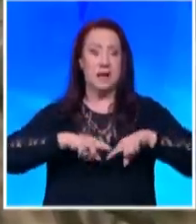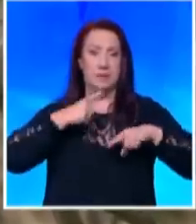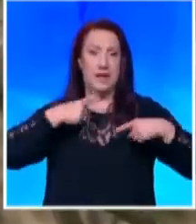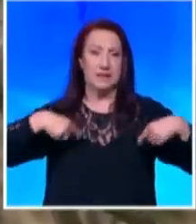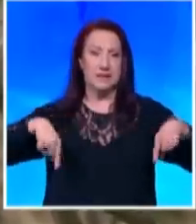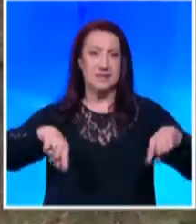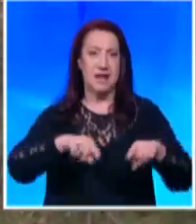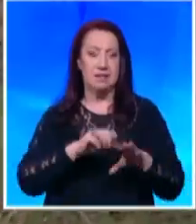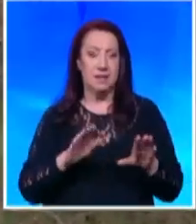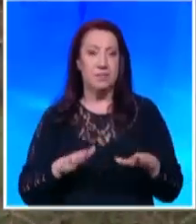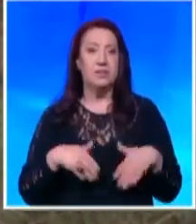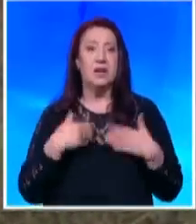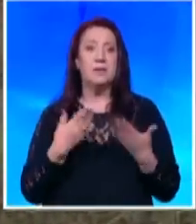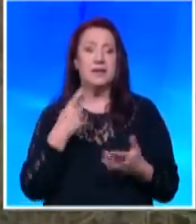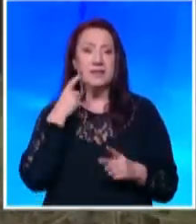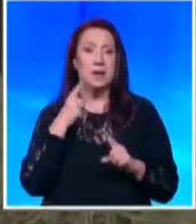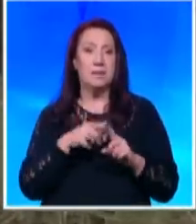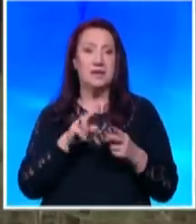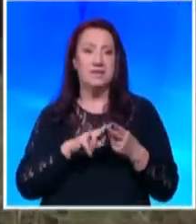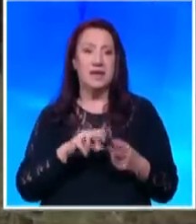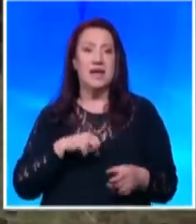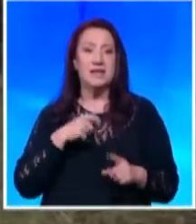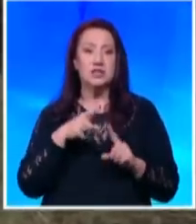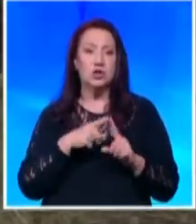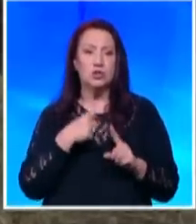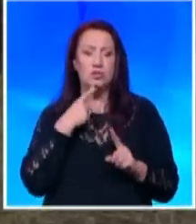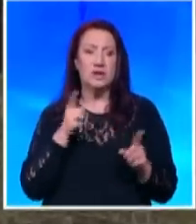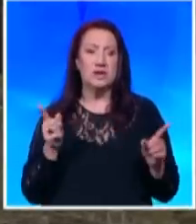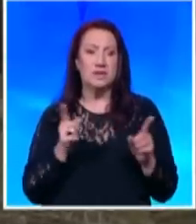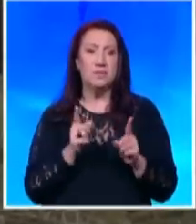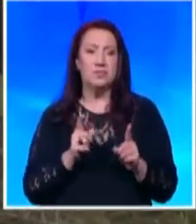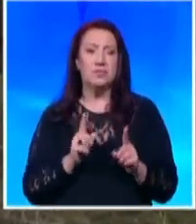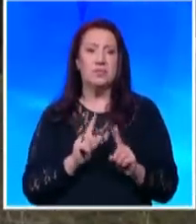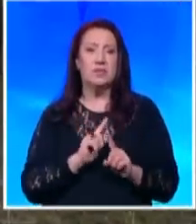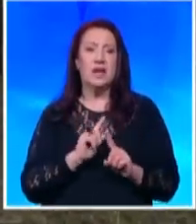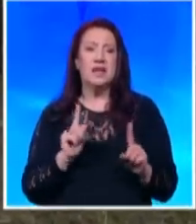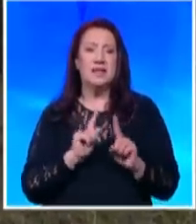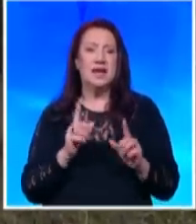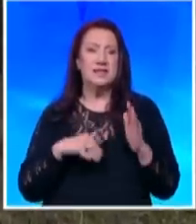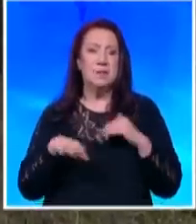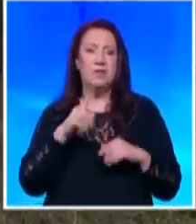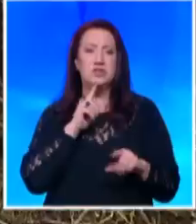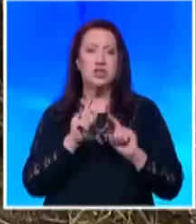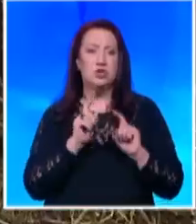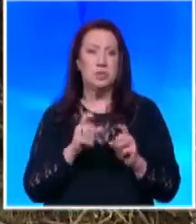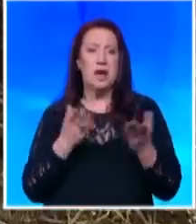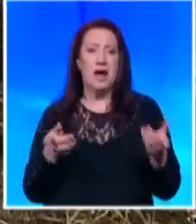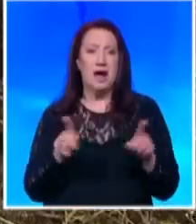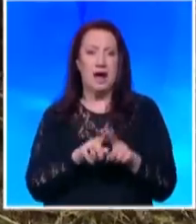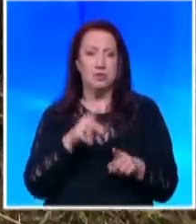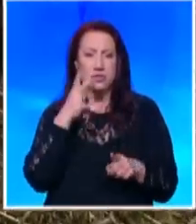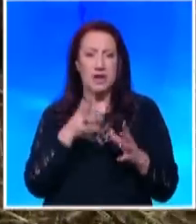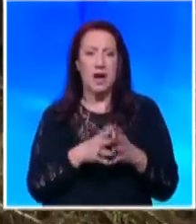БТВ Ясен Тодоров беше лаконичен. Въобще не се натмарира повече този случай, защото, както видяхме,